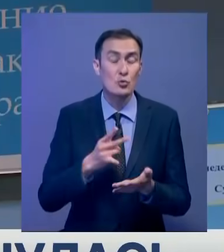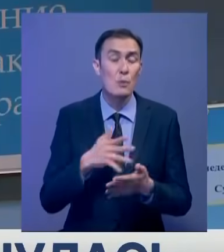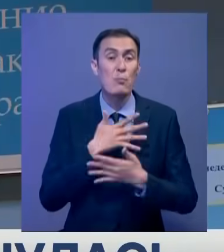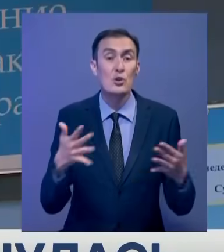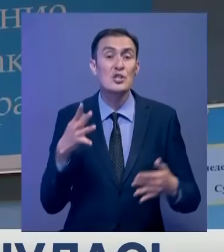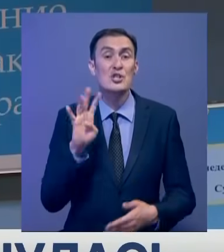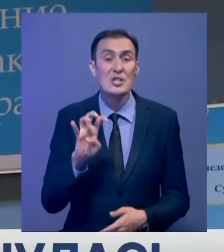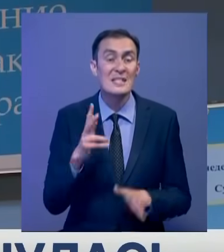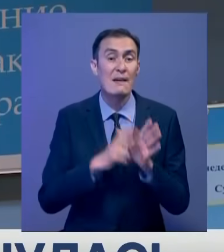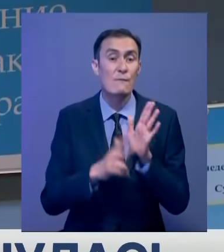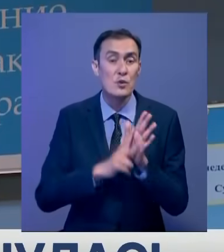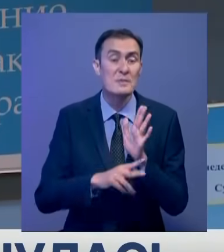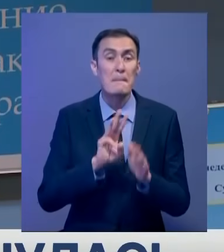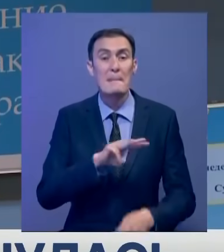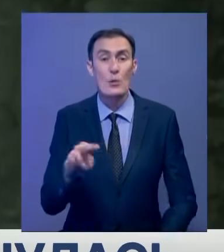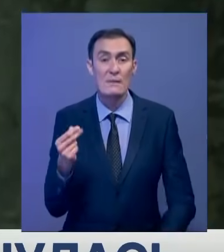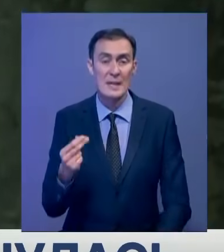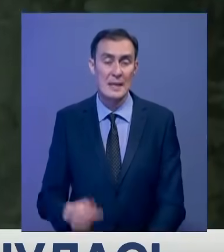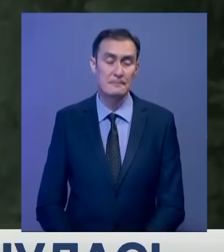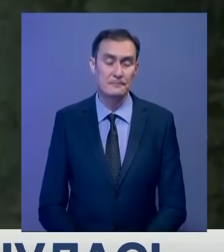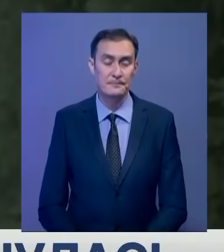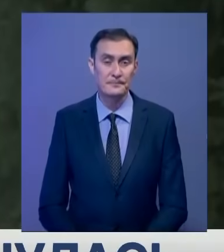свыше 480 миллионов тенге.